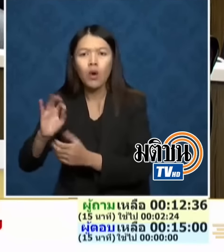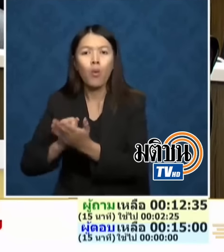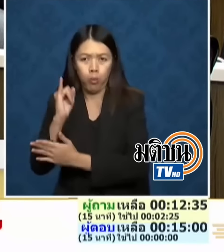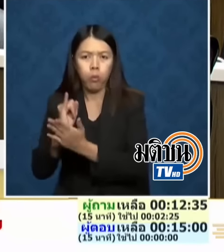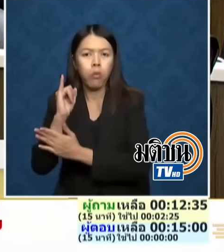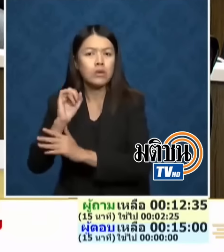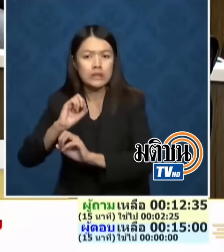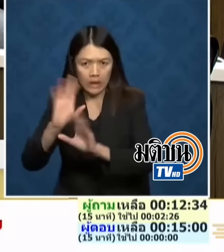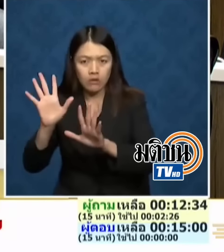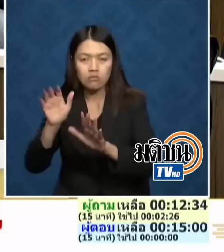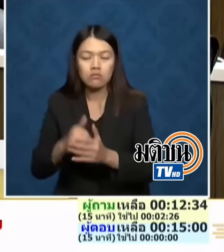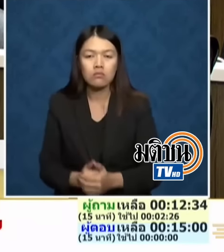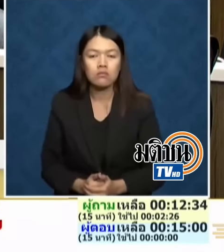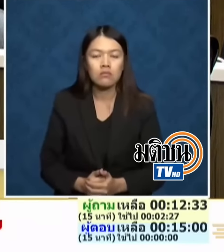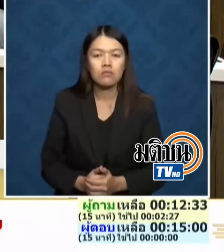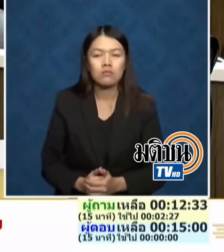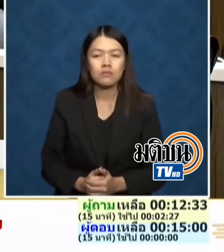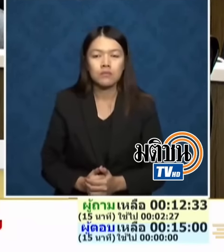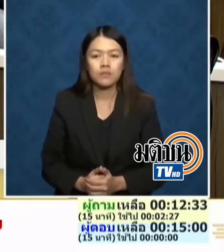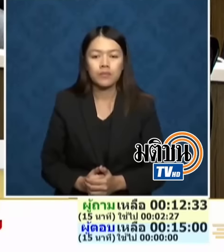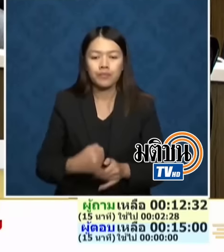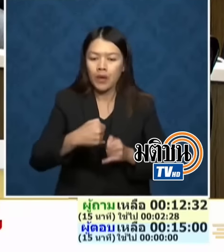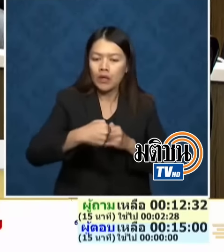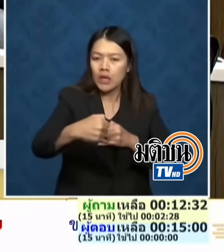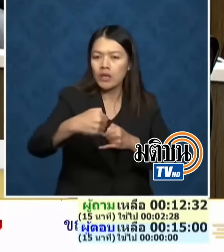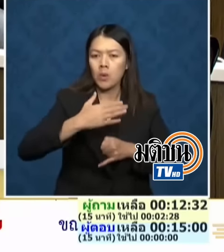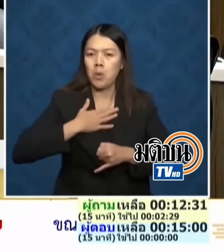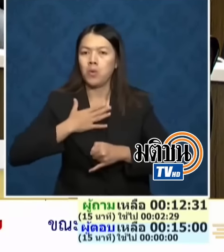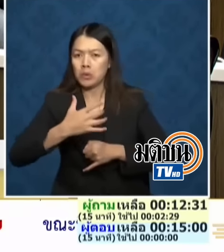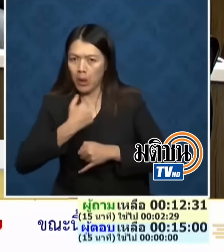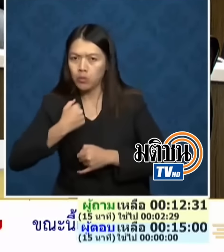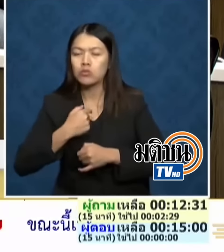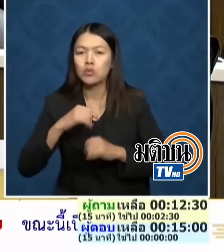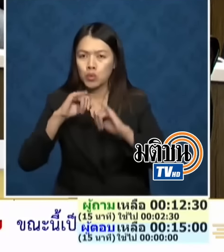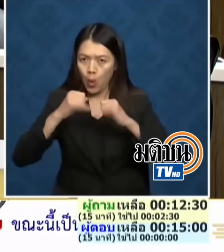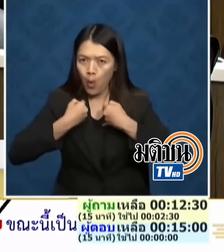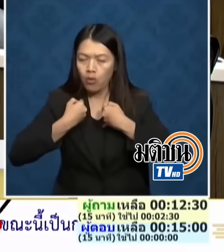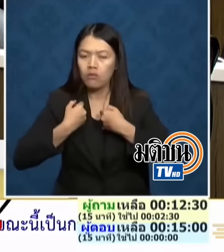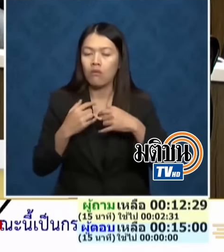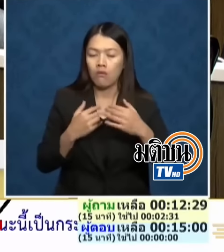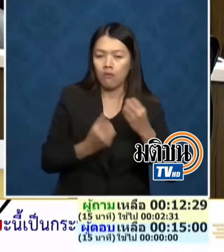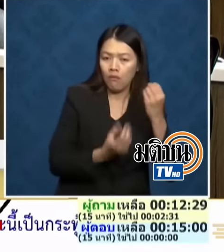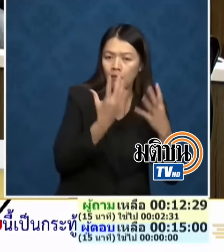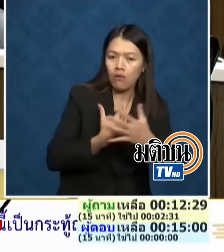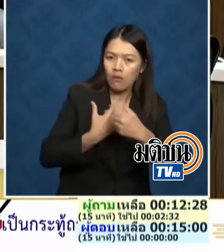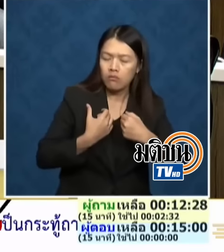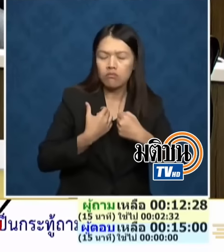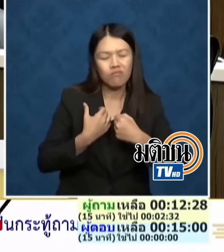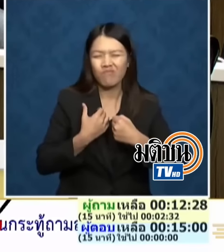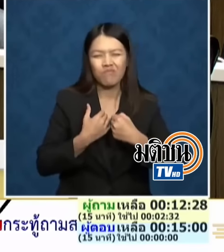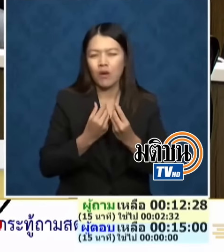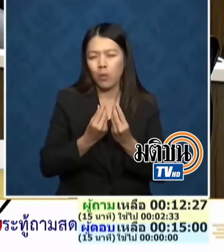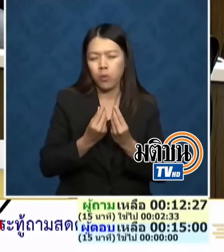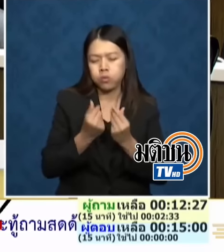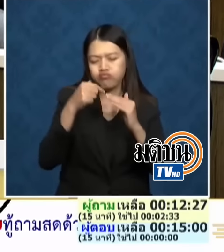ถกต้องชัดเจณ ว่าเป็แนวเขตของ fellowshipผมจะไม่เล่าในรายลเกีดมากเพรา